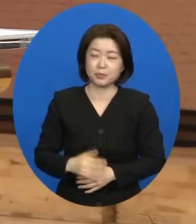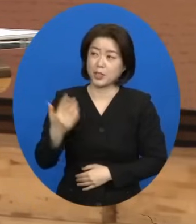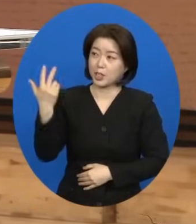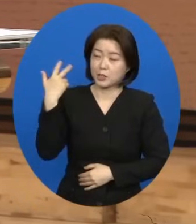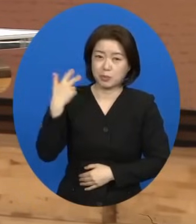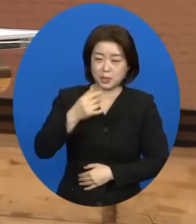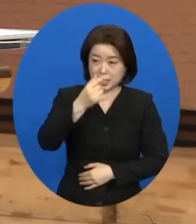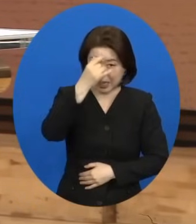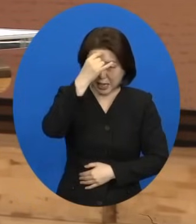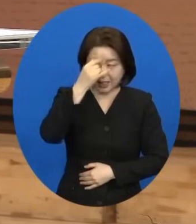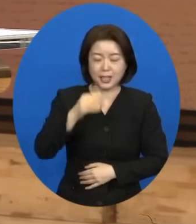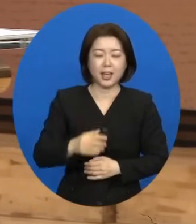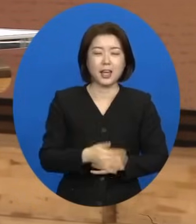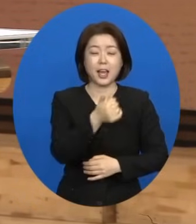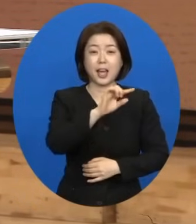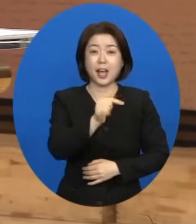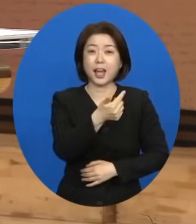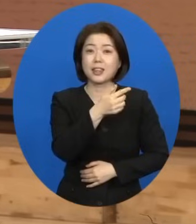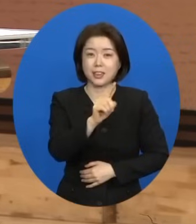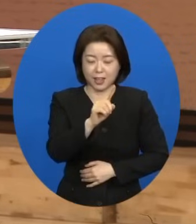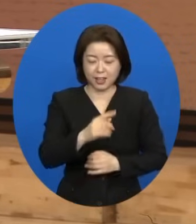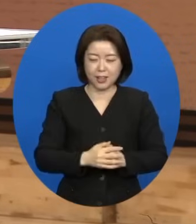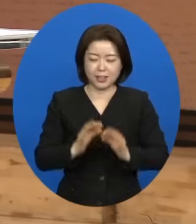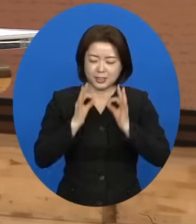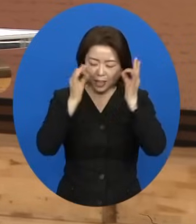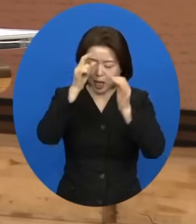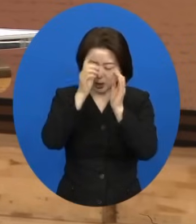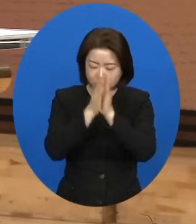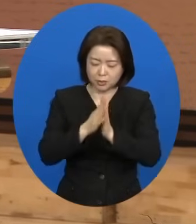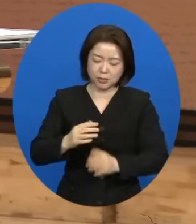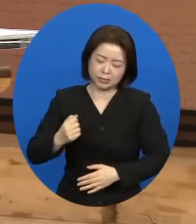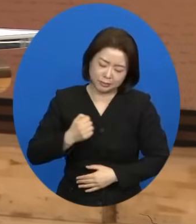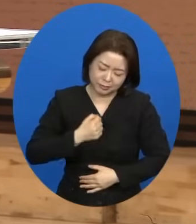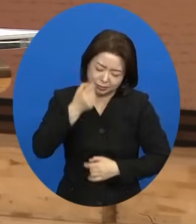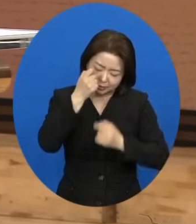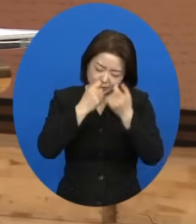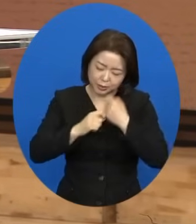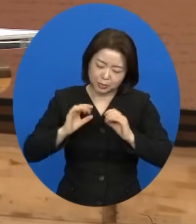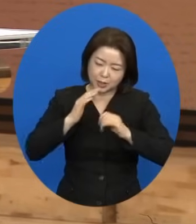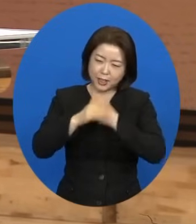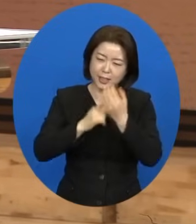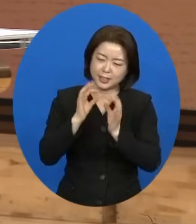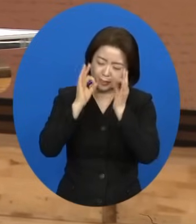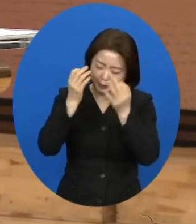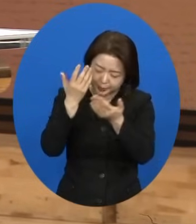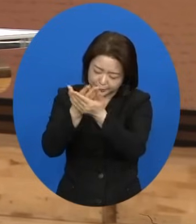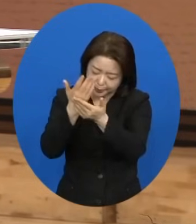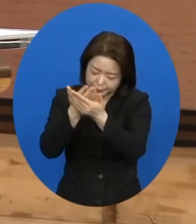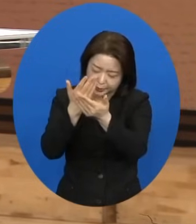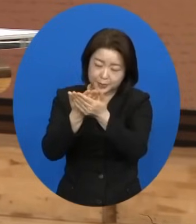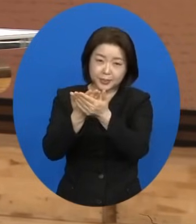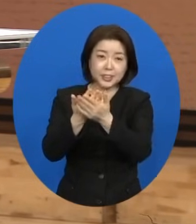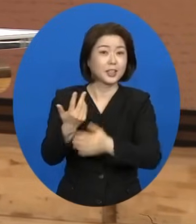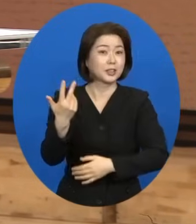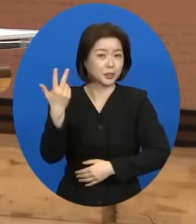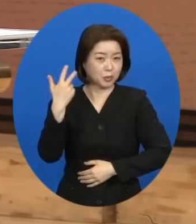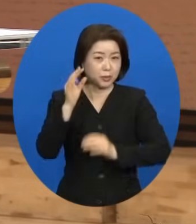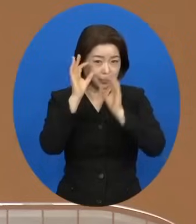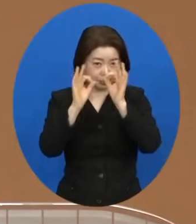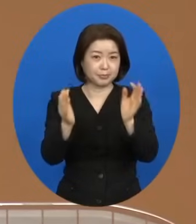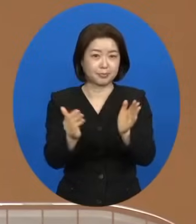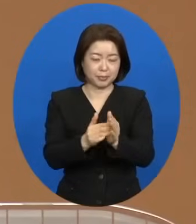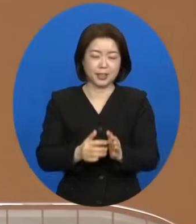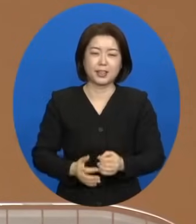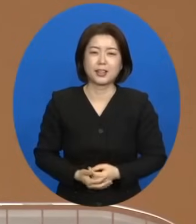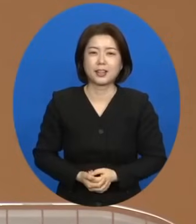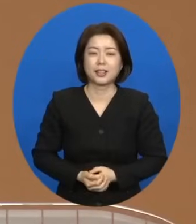한나가 간절히 기도하며 또 애통해하며 하나님께 간구한 것을 이미 살펴 보았습니다